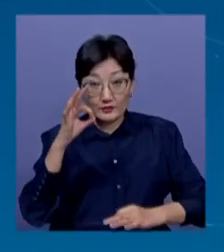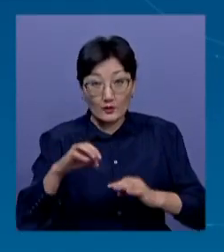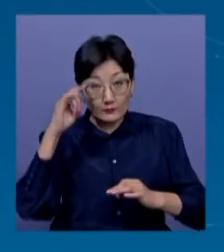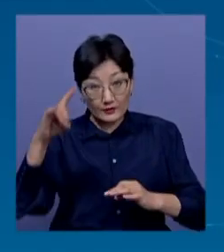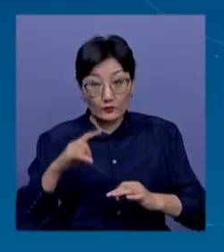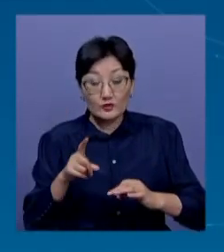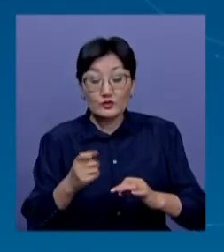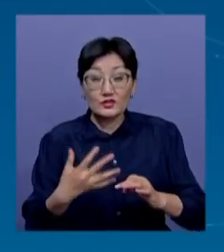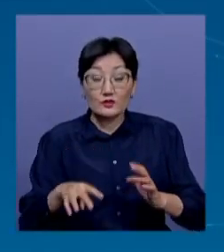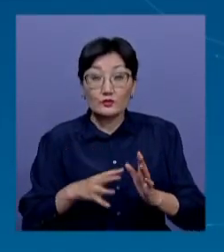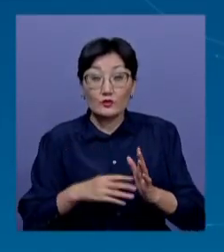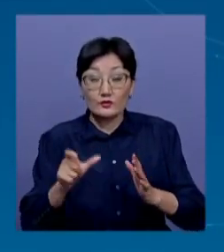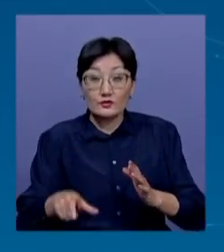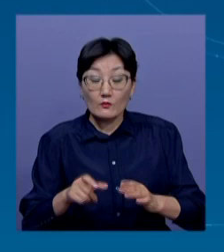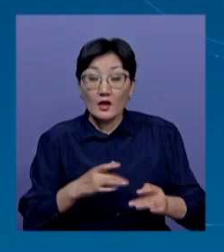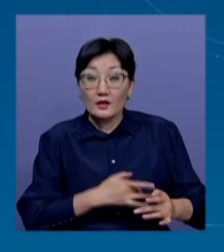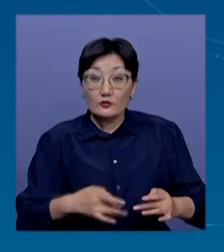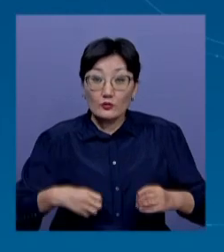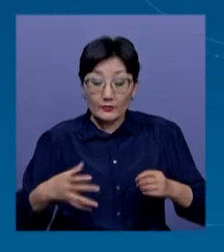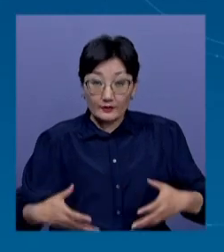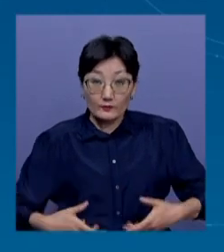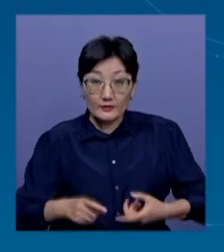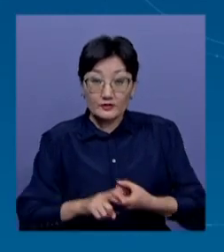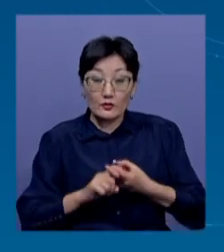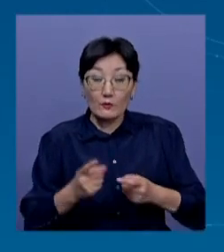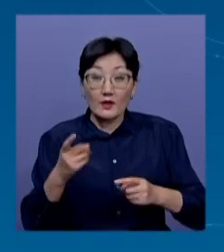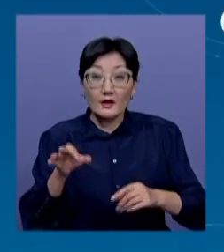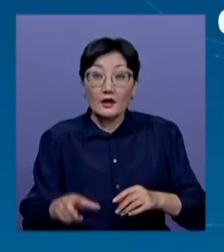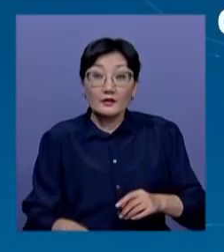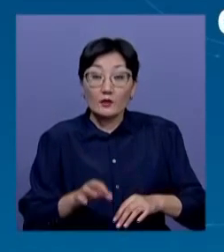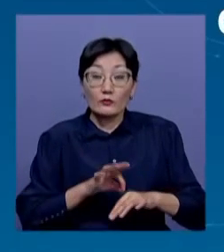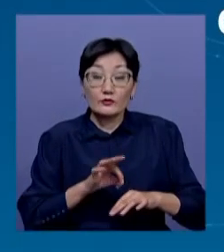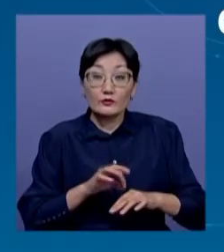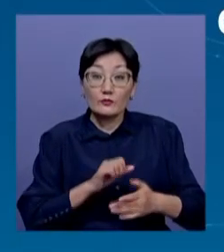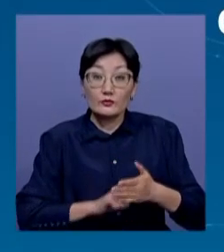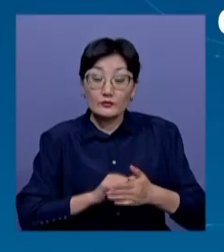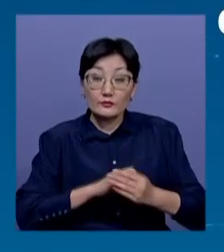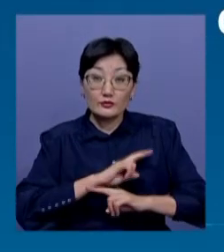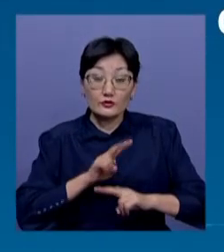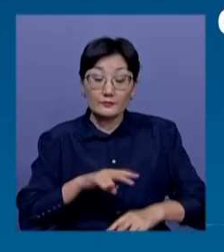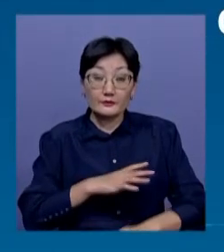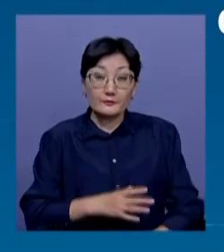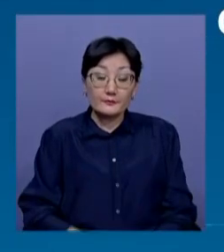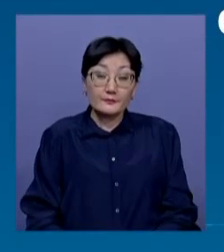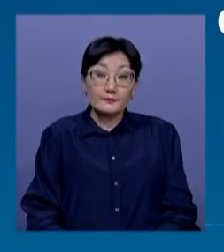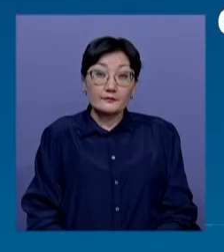елімізде 159 адам өкпе қабынуын жұқтырып, бір адам індеттен көз жұмды.